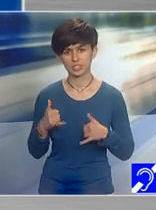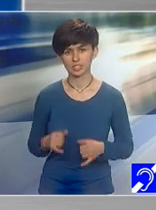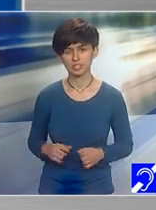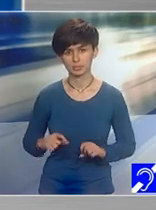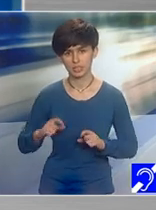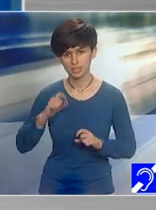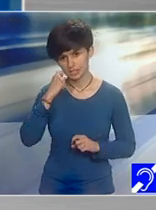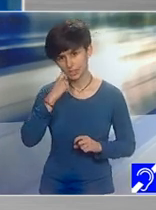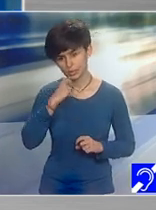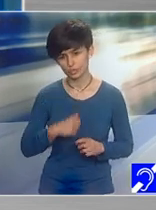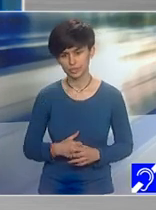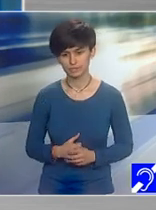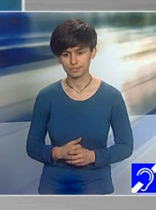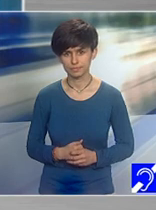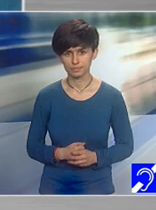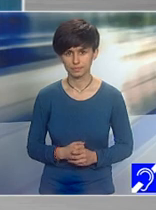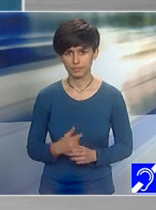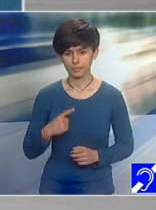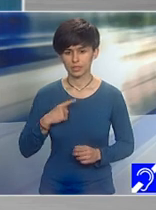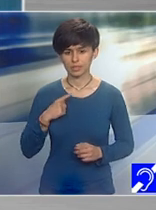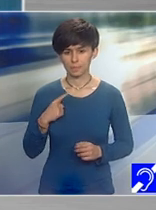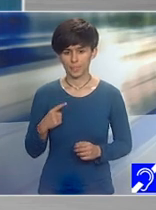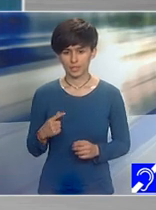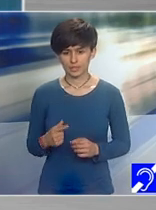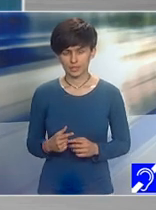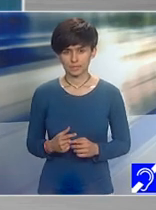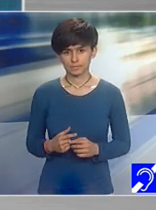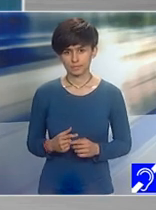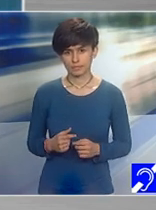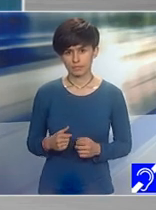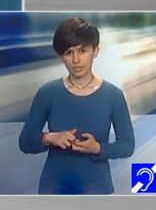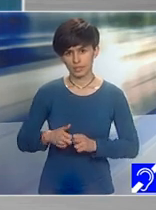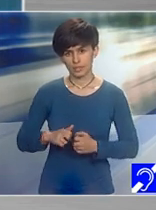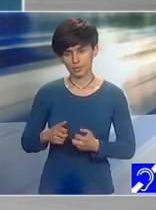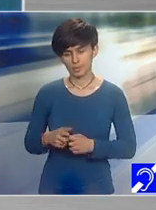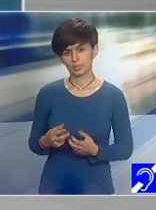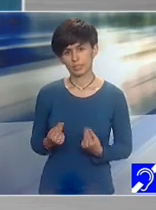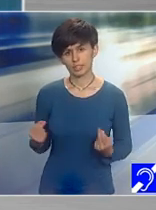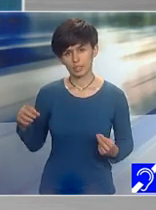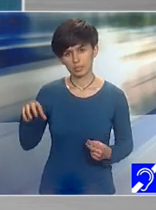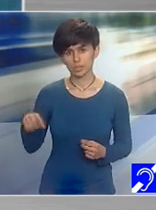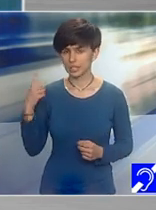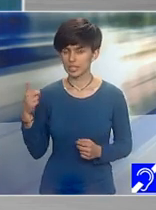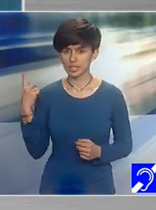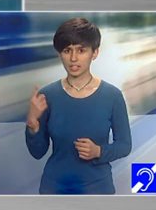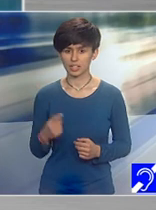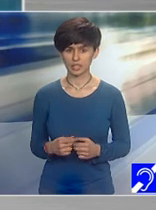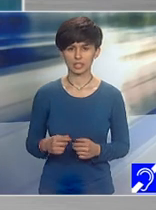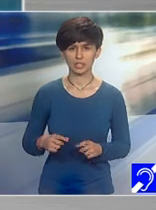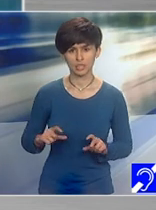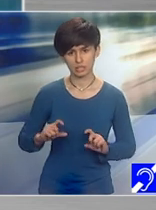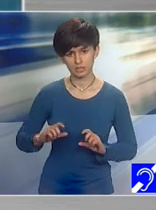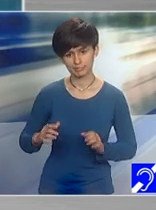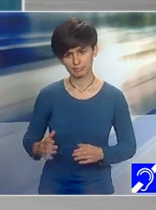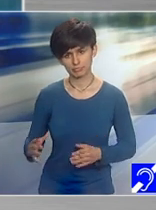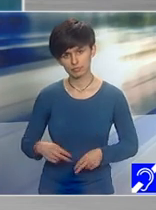există și problema, cred că în foarte multe cartiere, cel puțin în Mănășturi există, problema ridicării gunoaielor. De